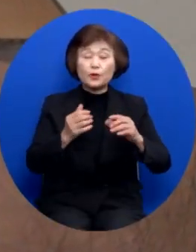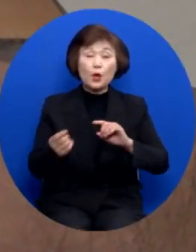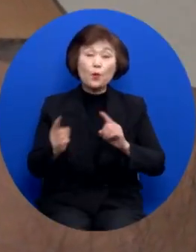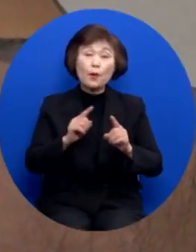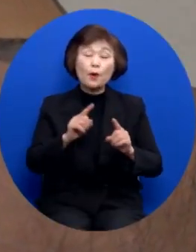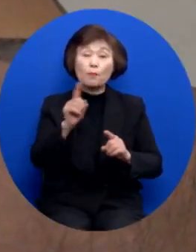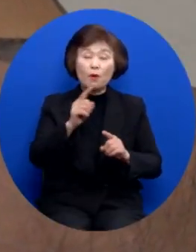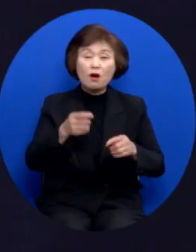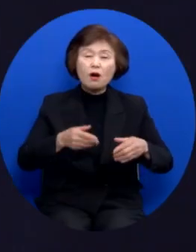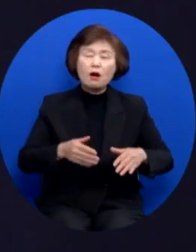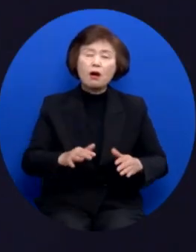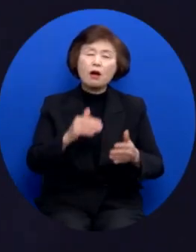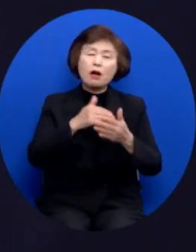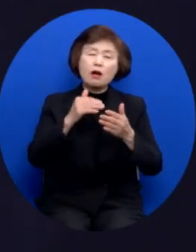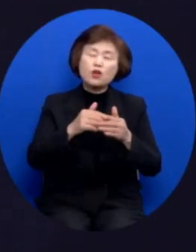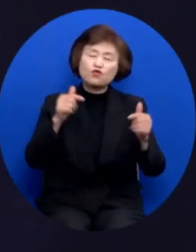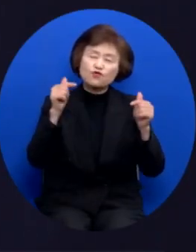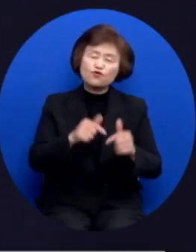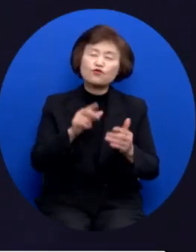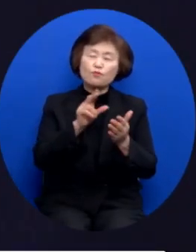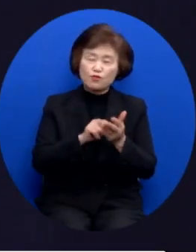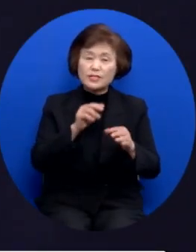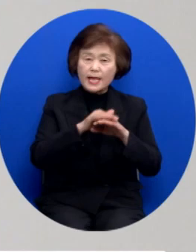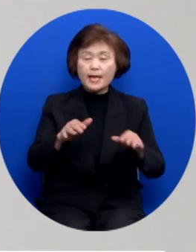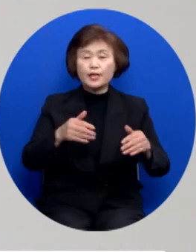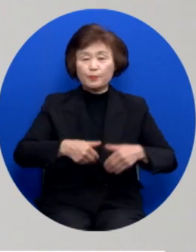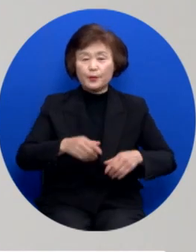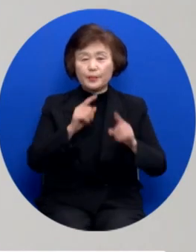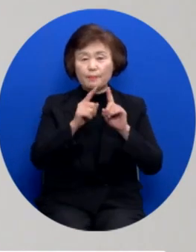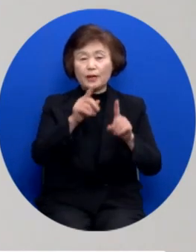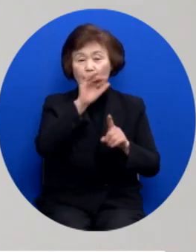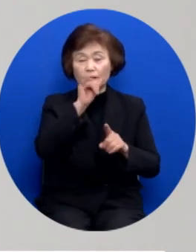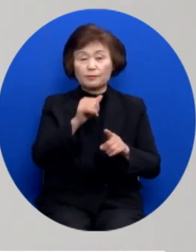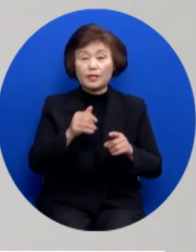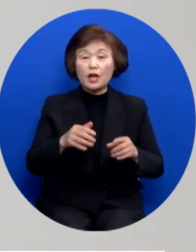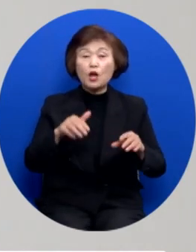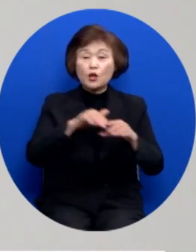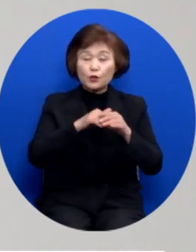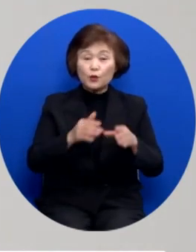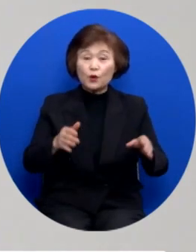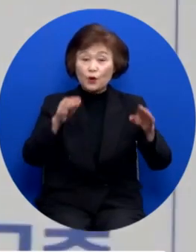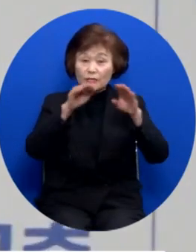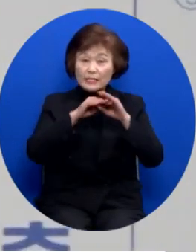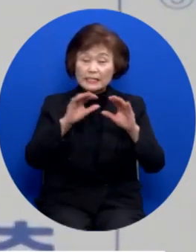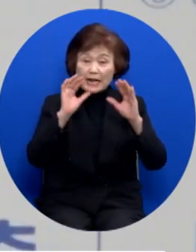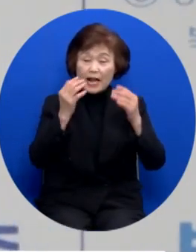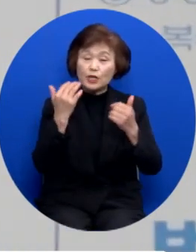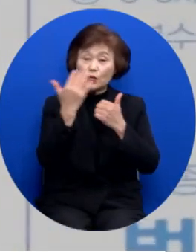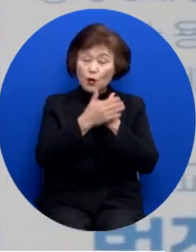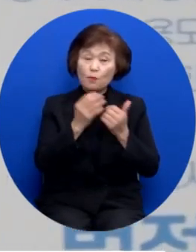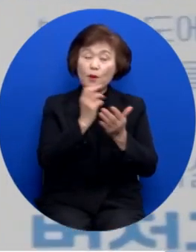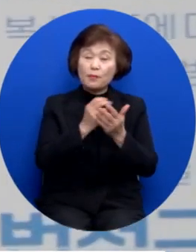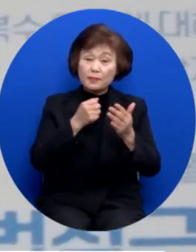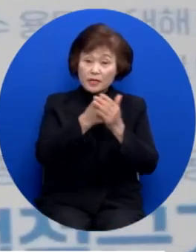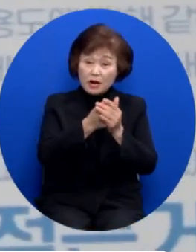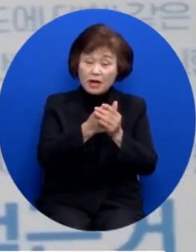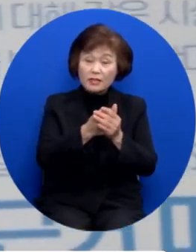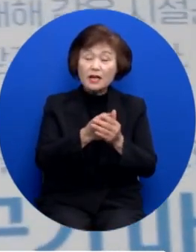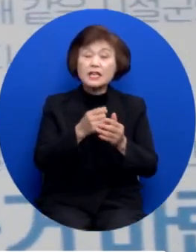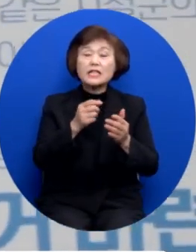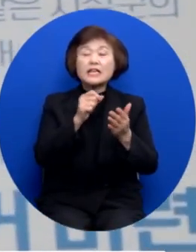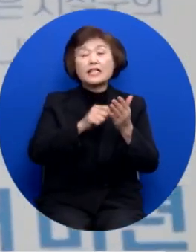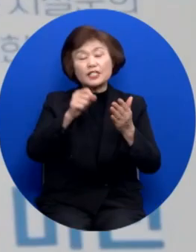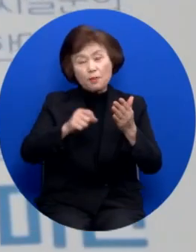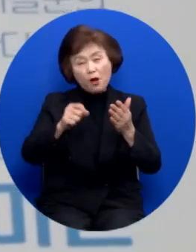저 출생을 꼽았습니다 이어 입법화 추진 중인 종교시설 아동돌봄 법제화를 위해 교단차원의 서명운동에